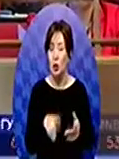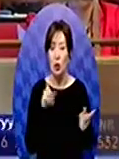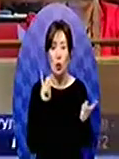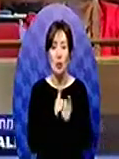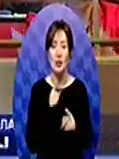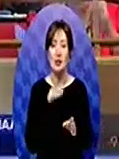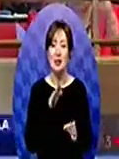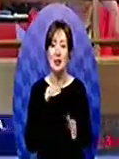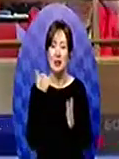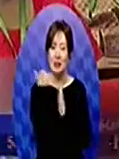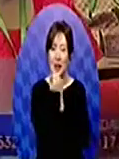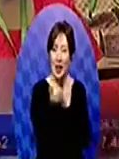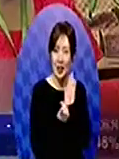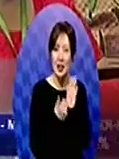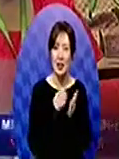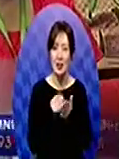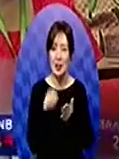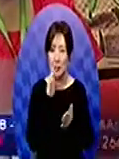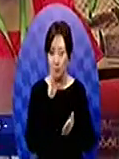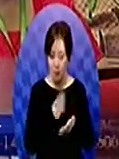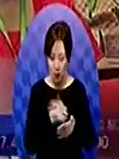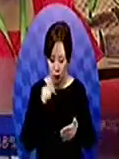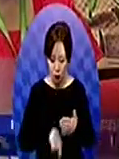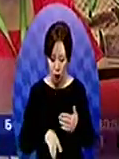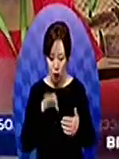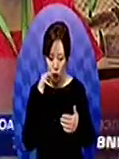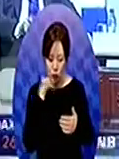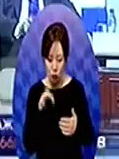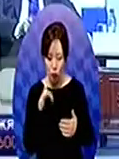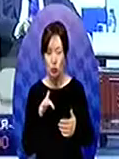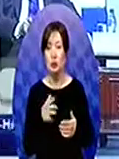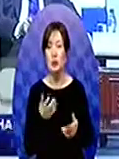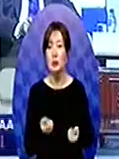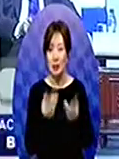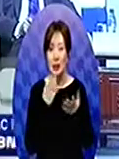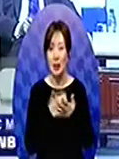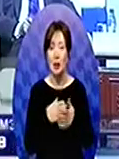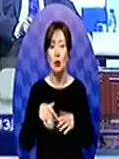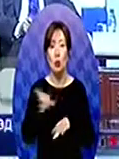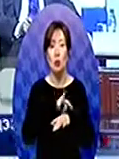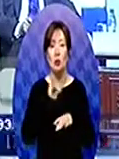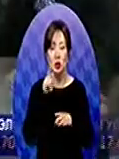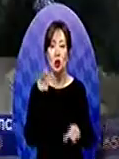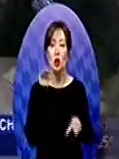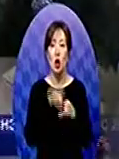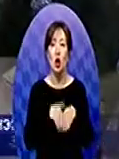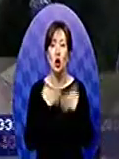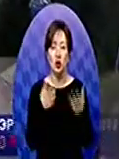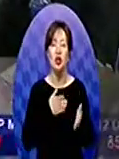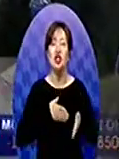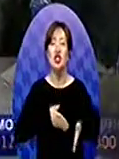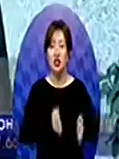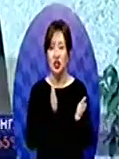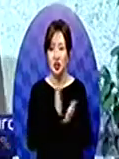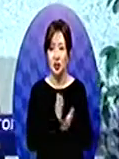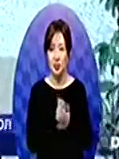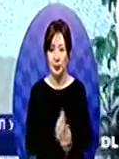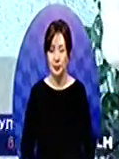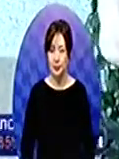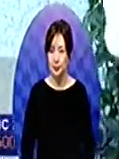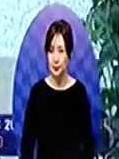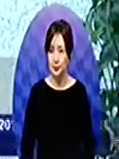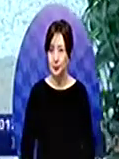тайланд үндэслэж зөвлөлдөх зөвлөл зөвлөмж гаргана. Зөвлөмжөө улсын хурлд хүргүүлнэ гэсэн чиглэлтэй байна. 15